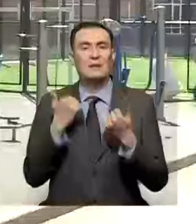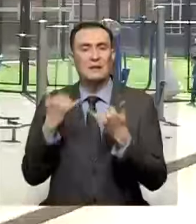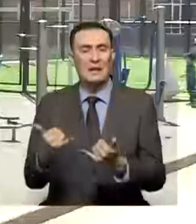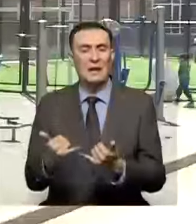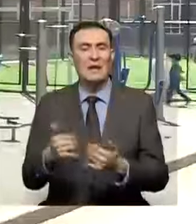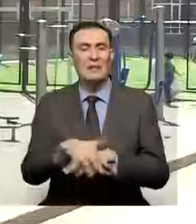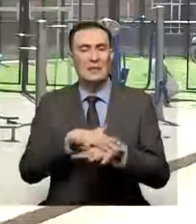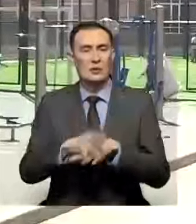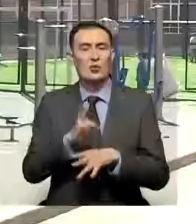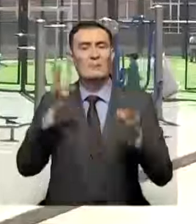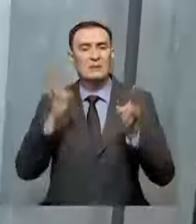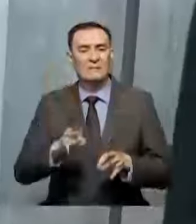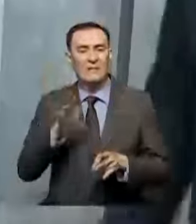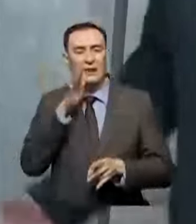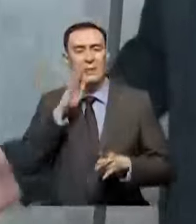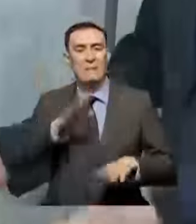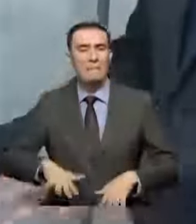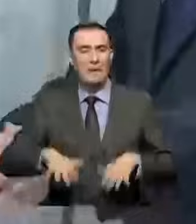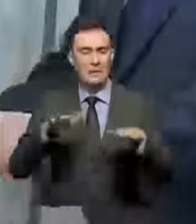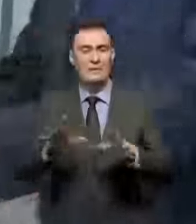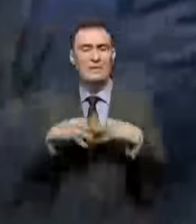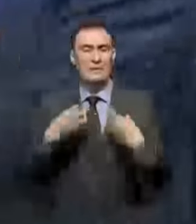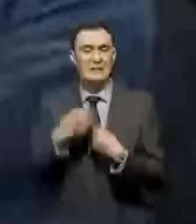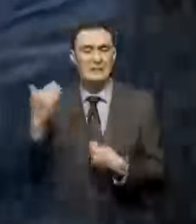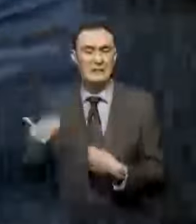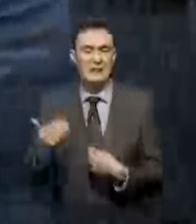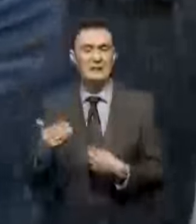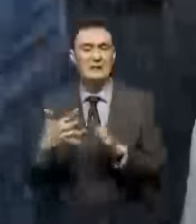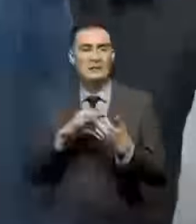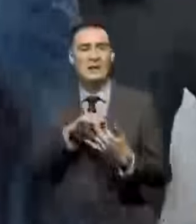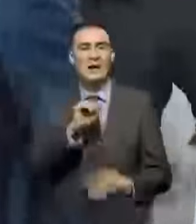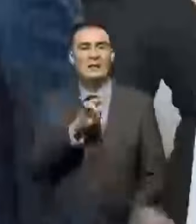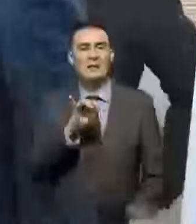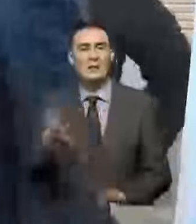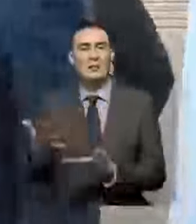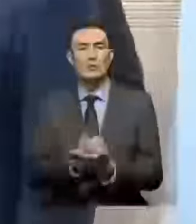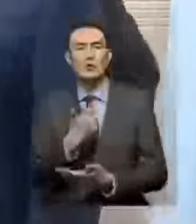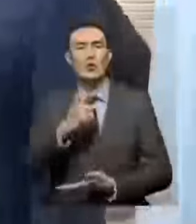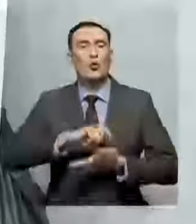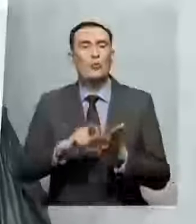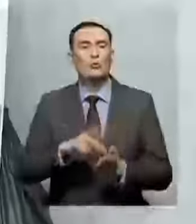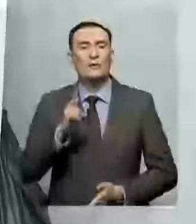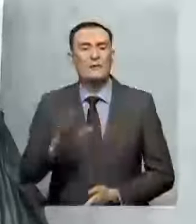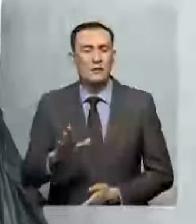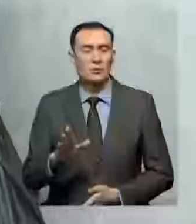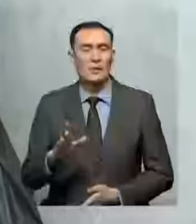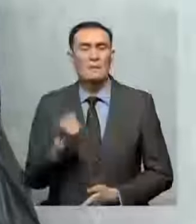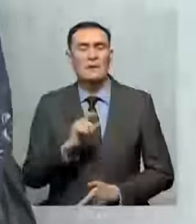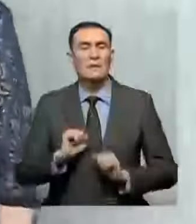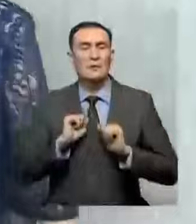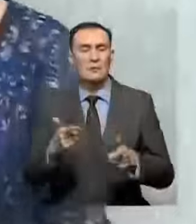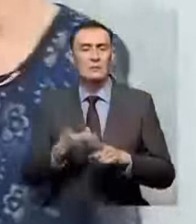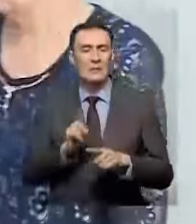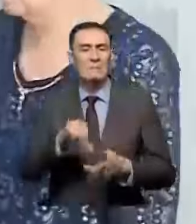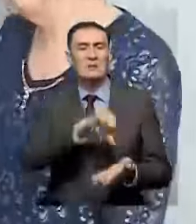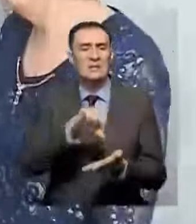для населения, пострадавшего во время паводка. Семья Интыкбаевых из села Алтынсарина получила трехкомнатную. Первые гости у новоселов